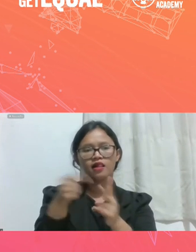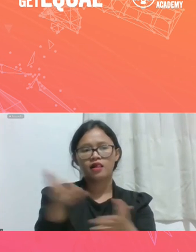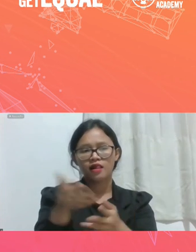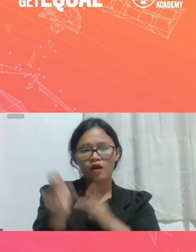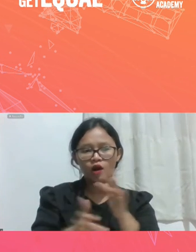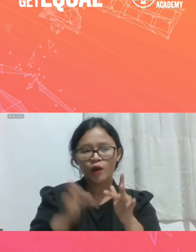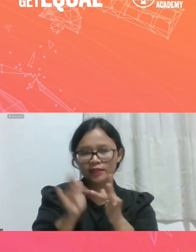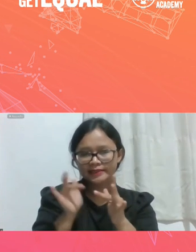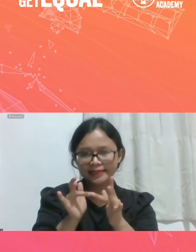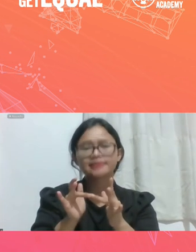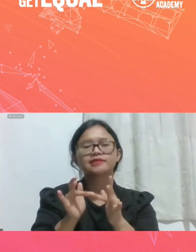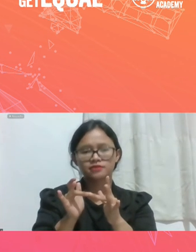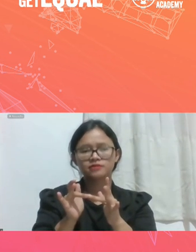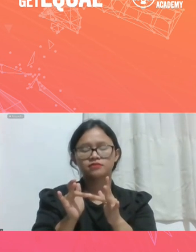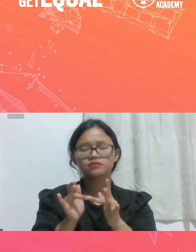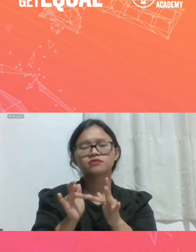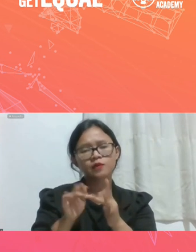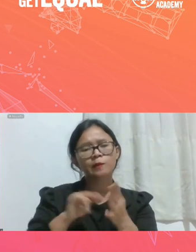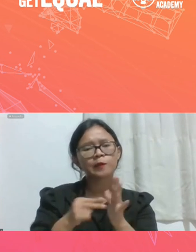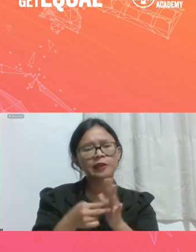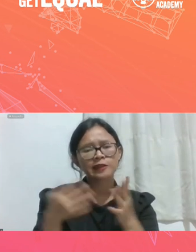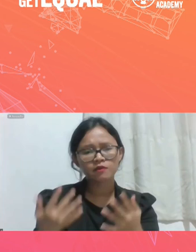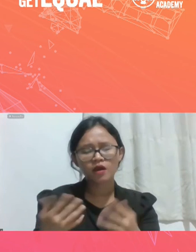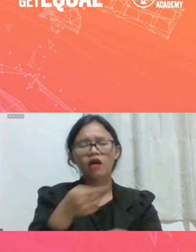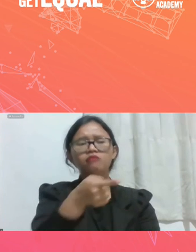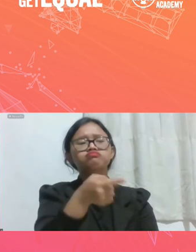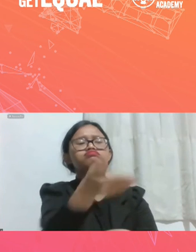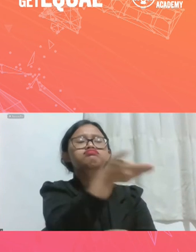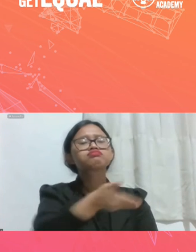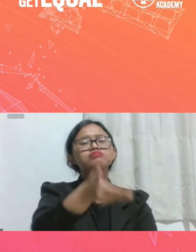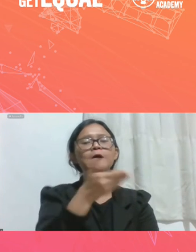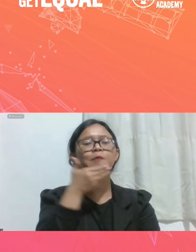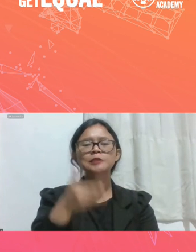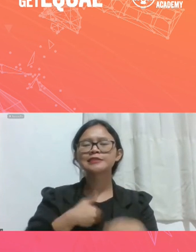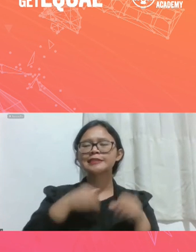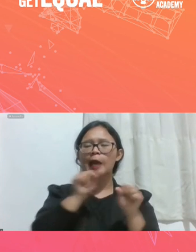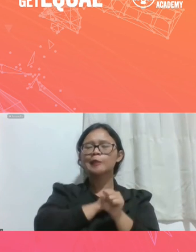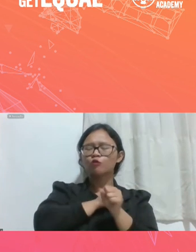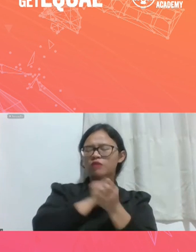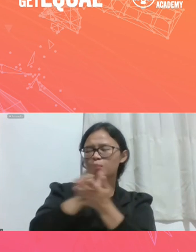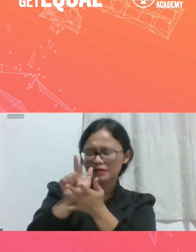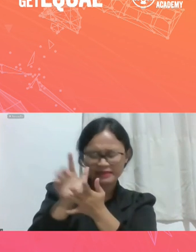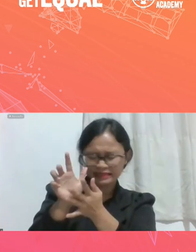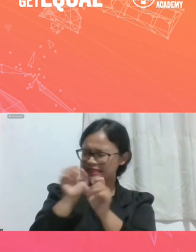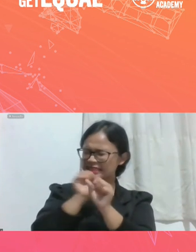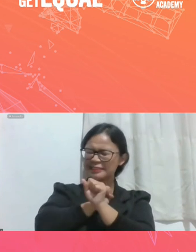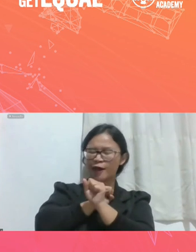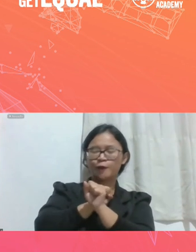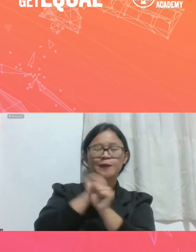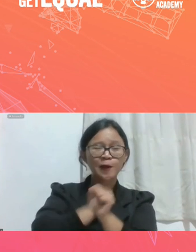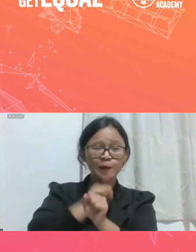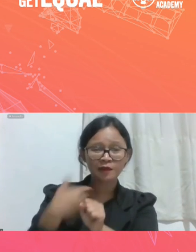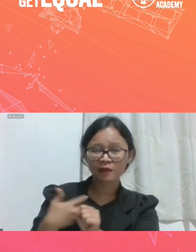online ini, mereka takut kalau melaporkan kemudian dikriminalisasi,